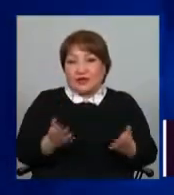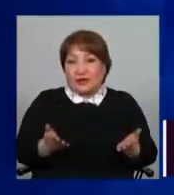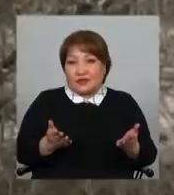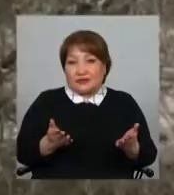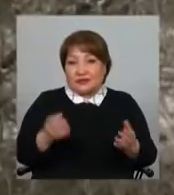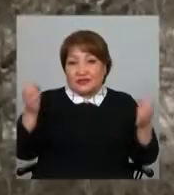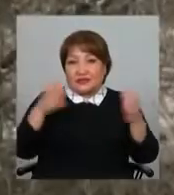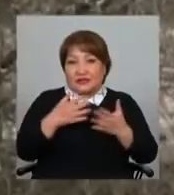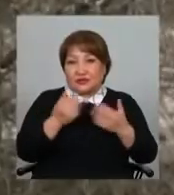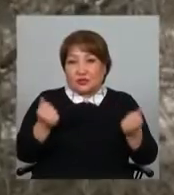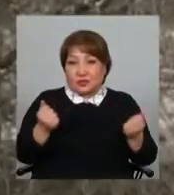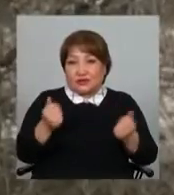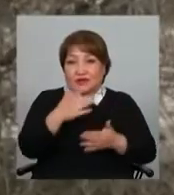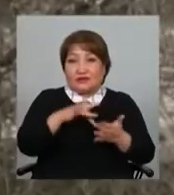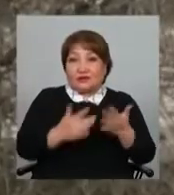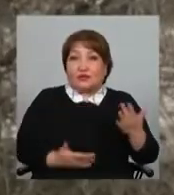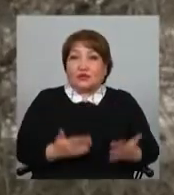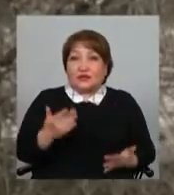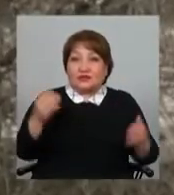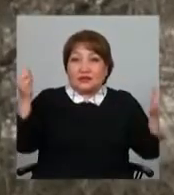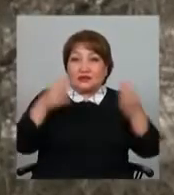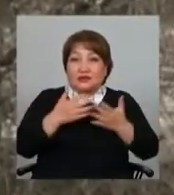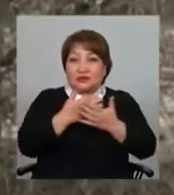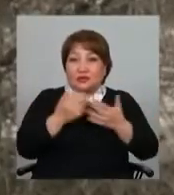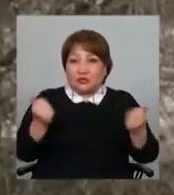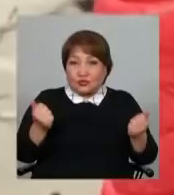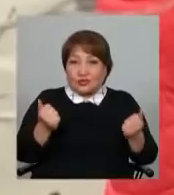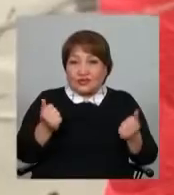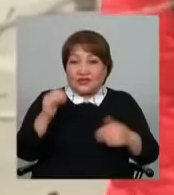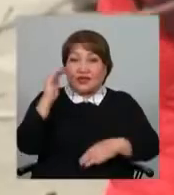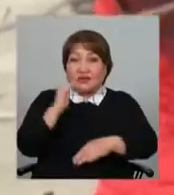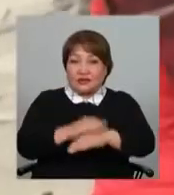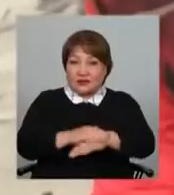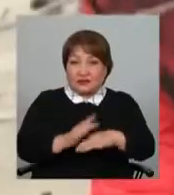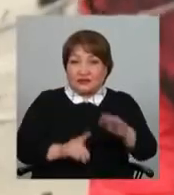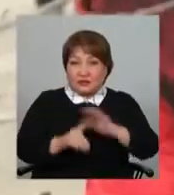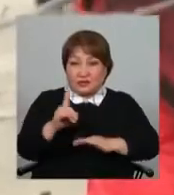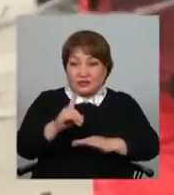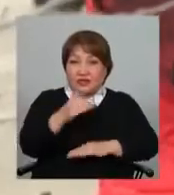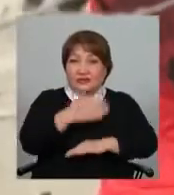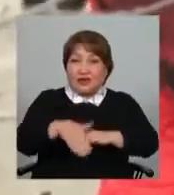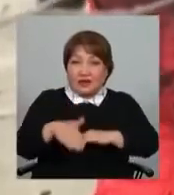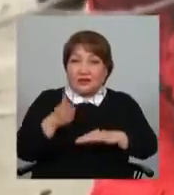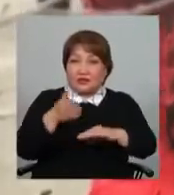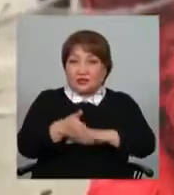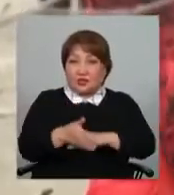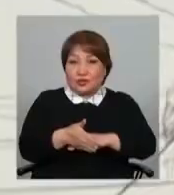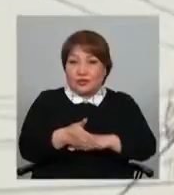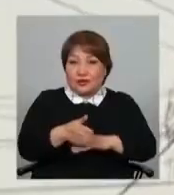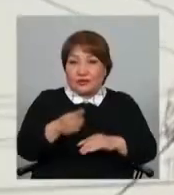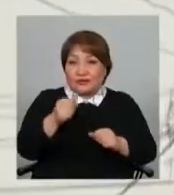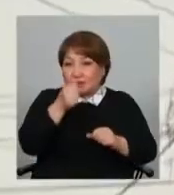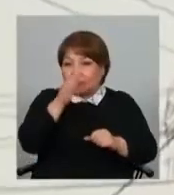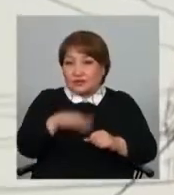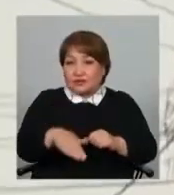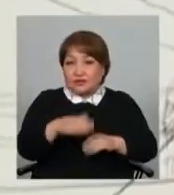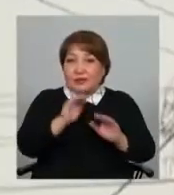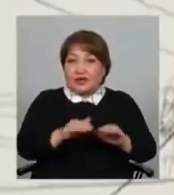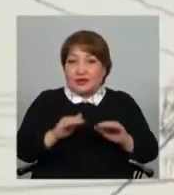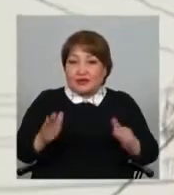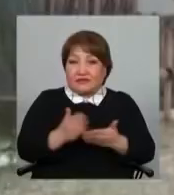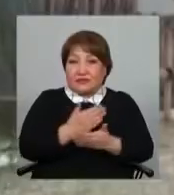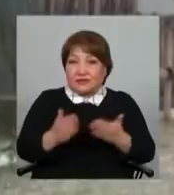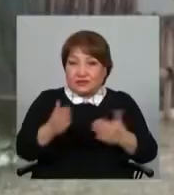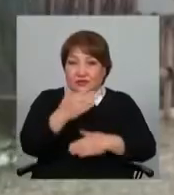болмаса. Қала тұрғындары жарық шамның жоқтығынан кеш түссе болды, далаға шығудан қаламыз дейді. Балаларын мүлдем сыртқа